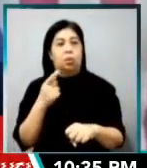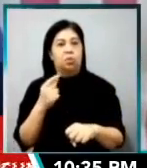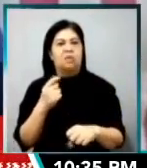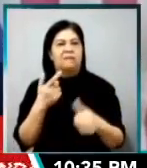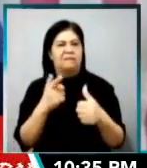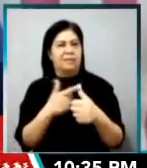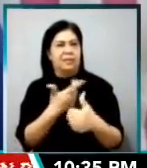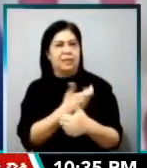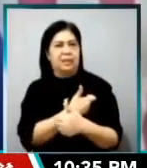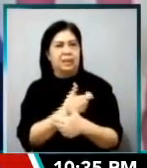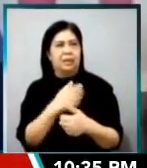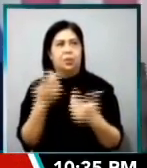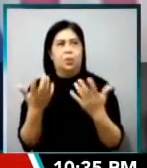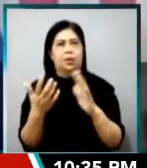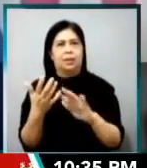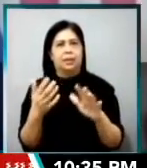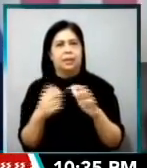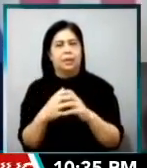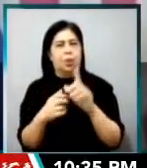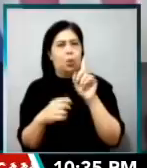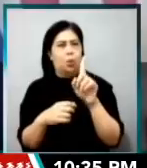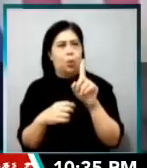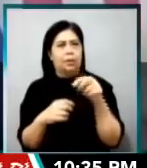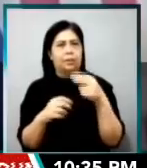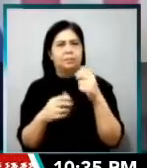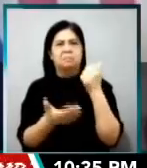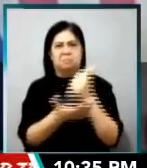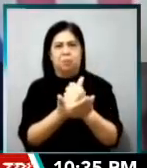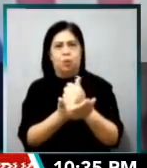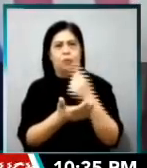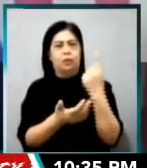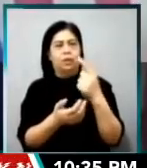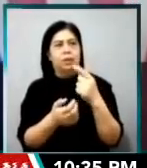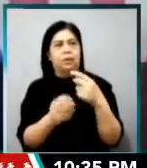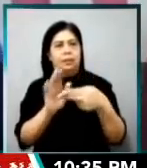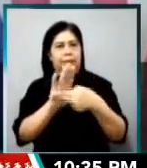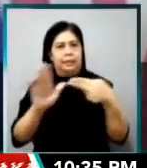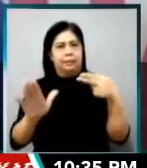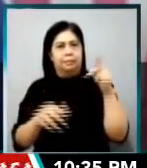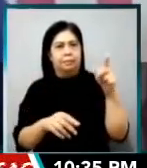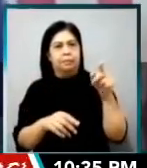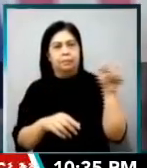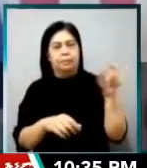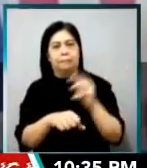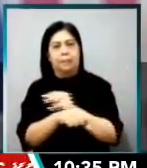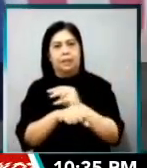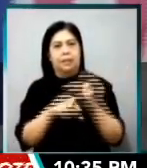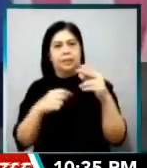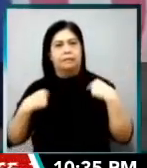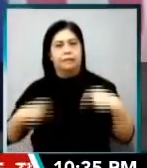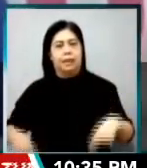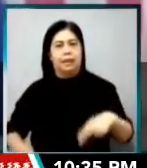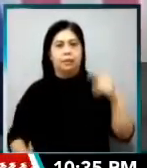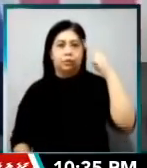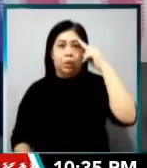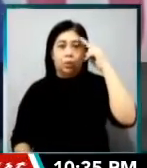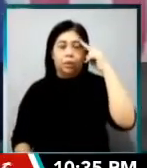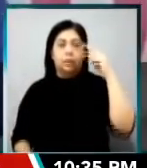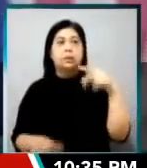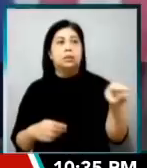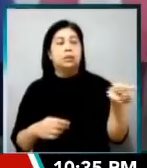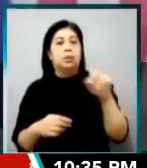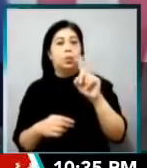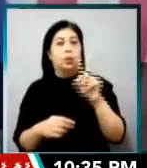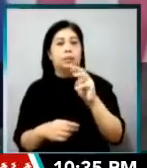least one of the accredited vaccine by the Ministry of Health of Saudi Arabia. That is